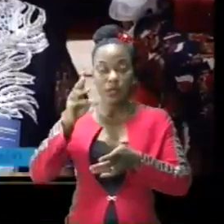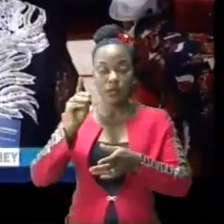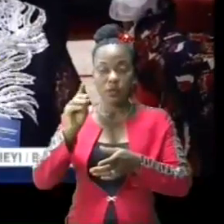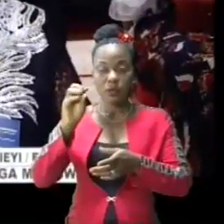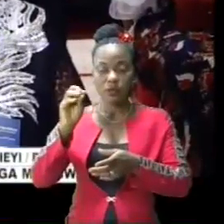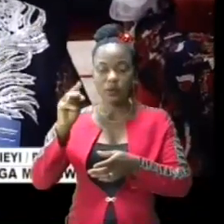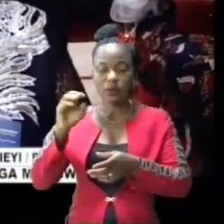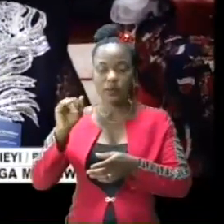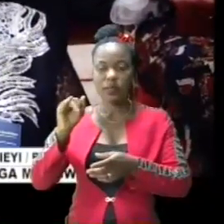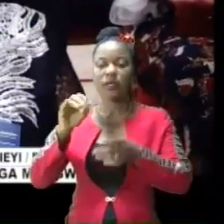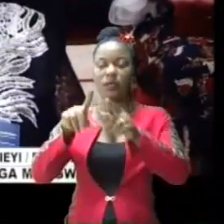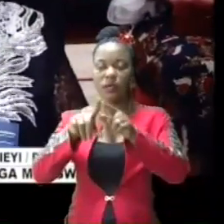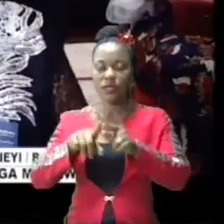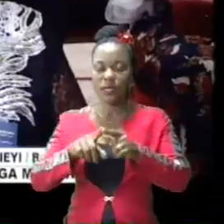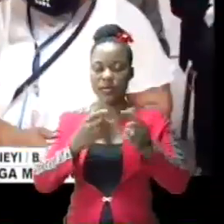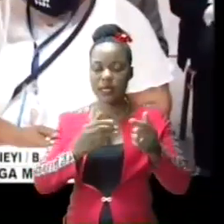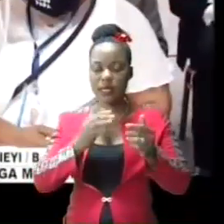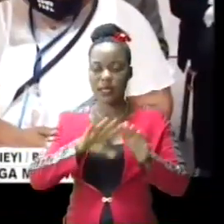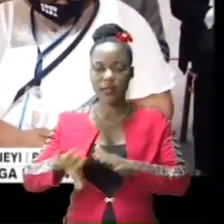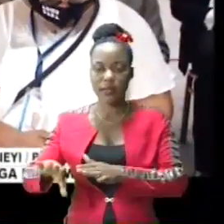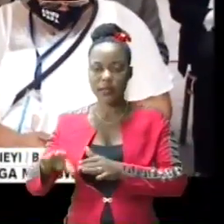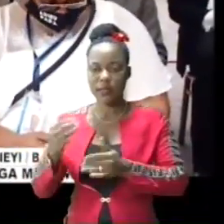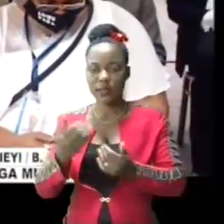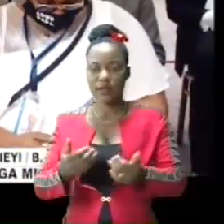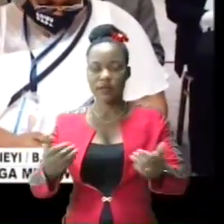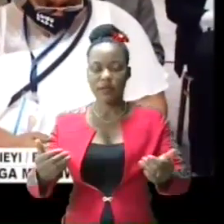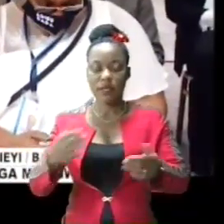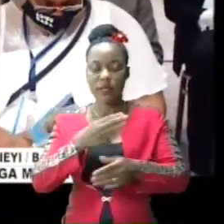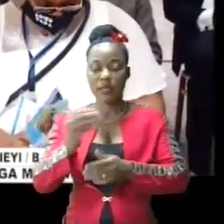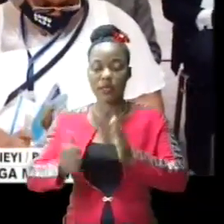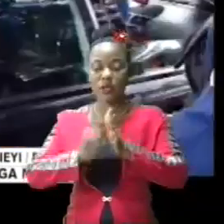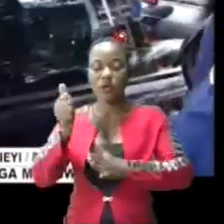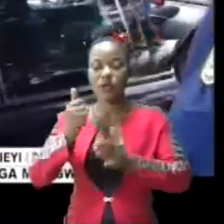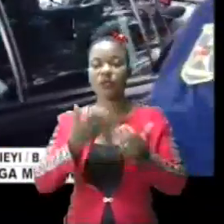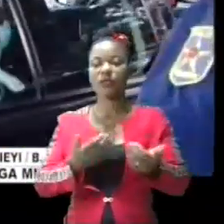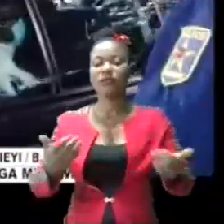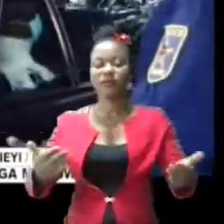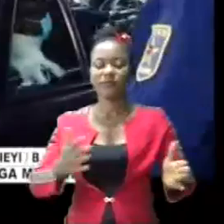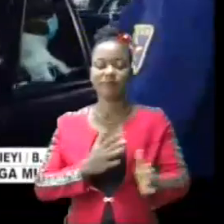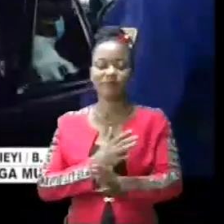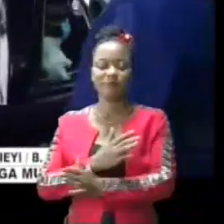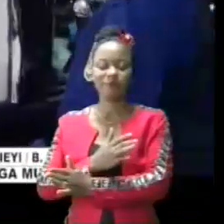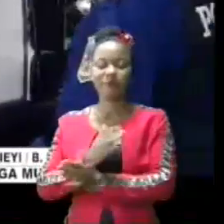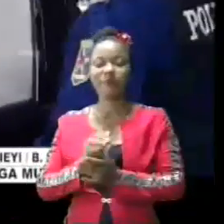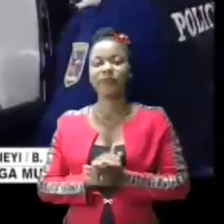une veuve, Astrid Ndaya Kaninda, et 11 enfants.